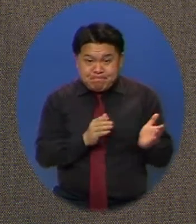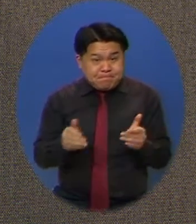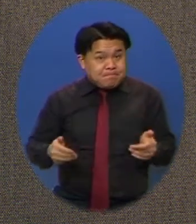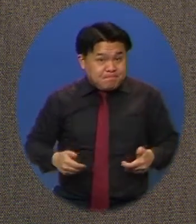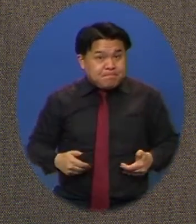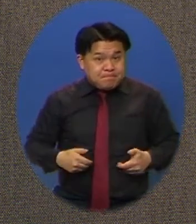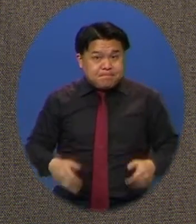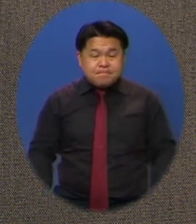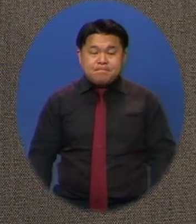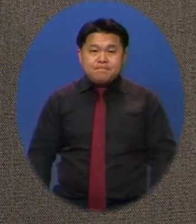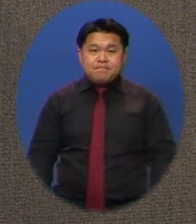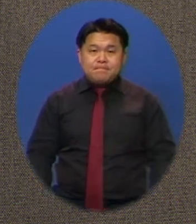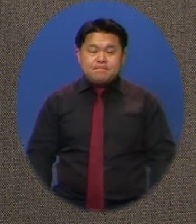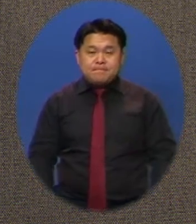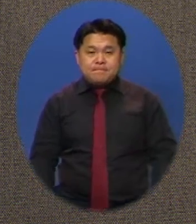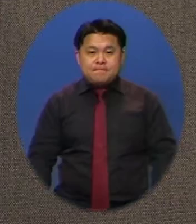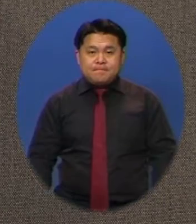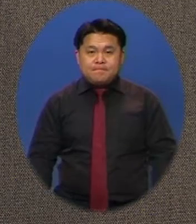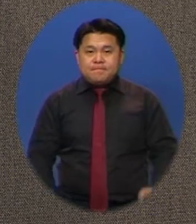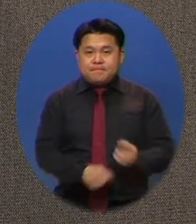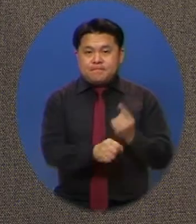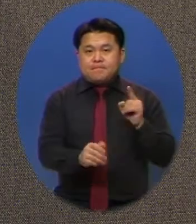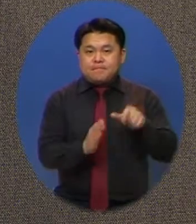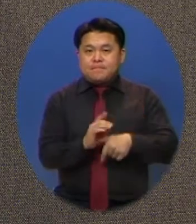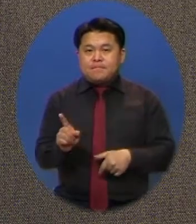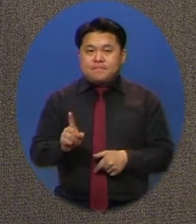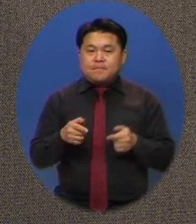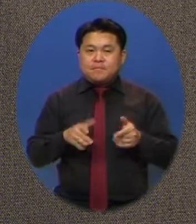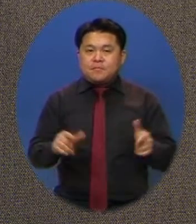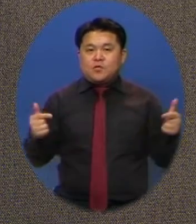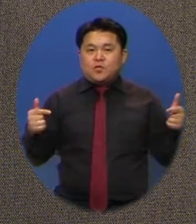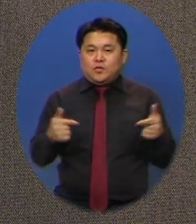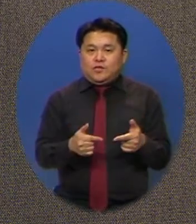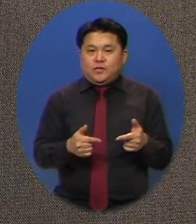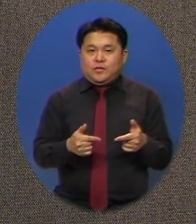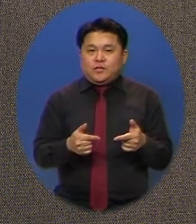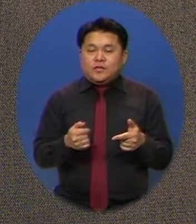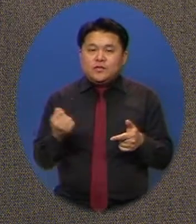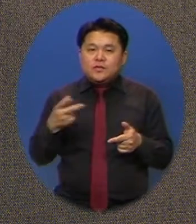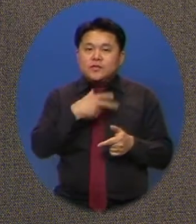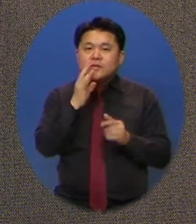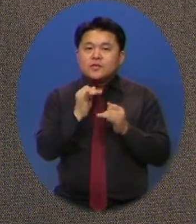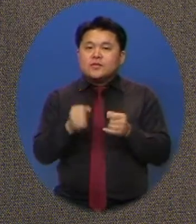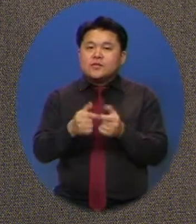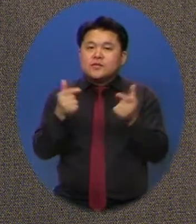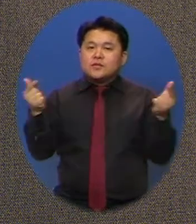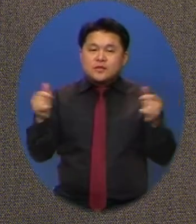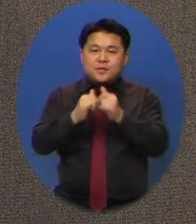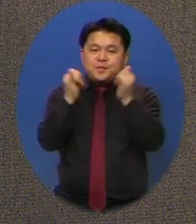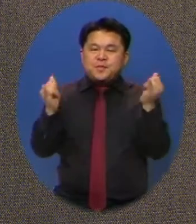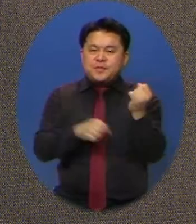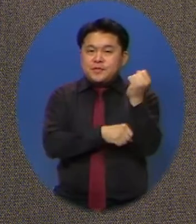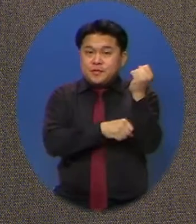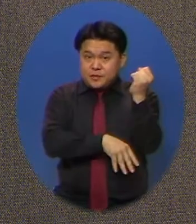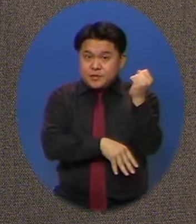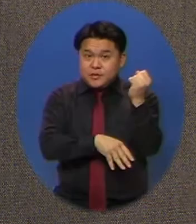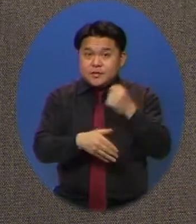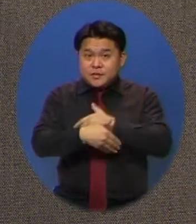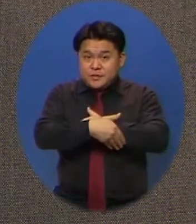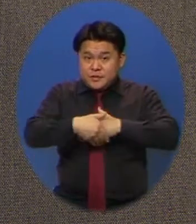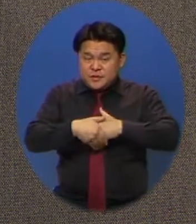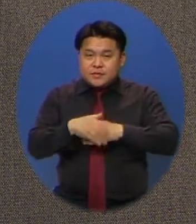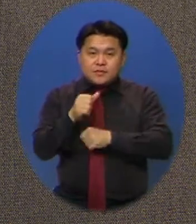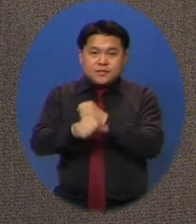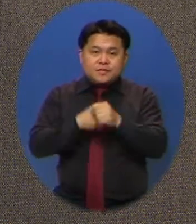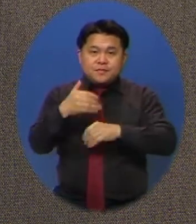대해서 국가가 대비를 해야 됩니다. 작년에 저출산 고령사회 기본계획, 5개년 기본계획을 수립을